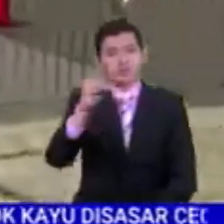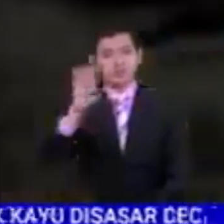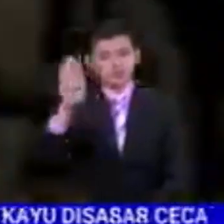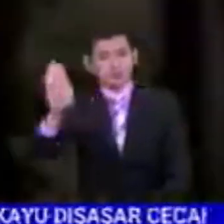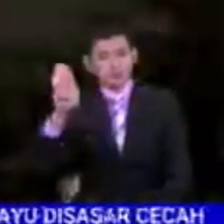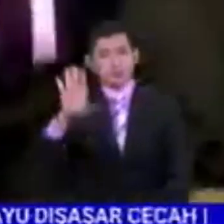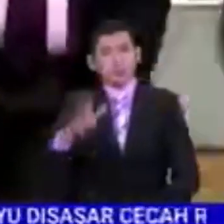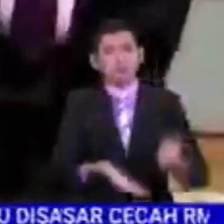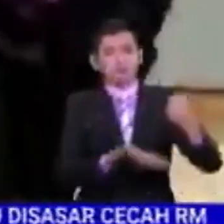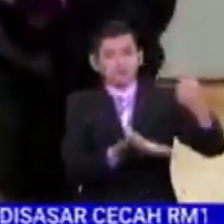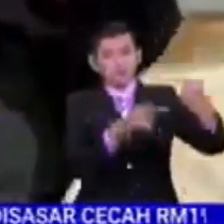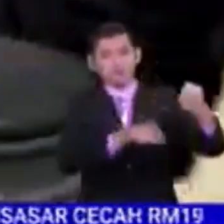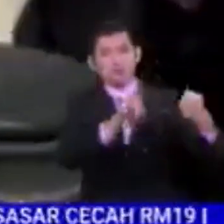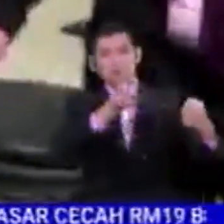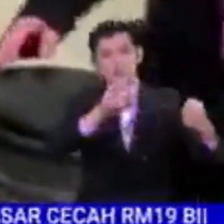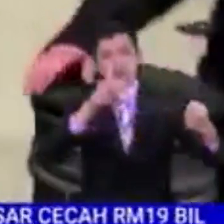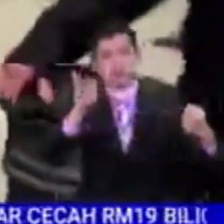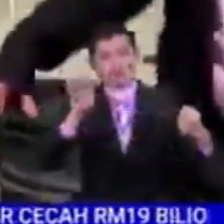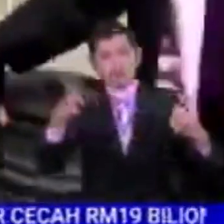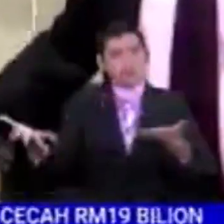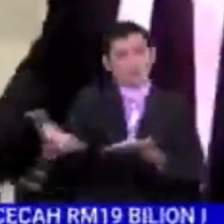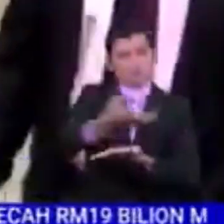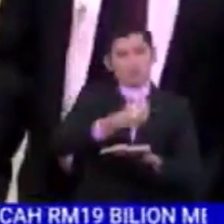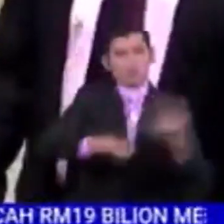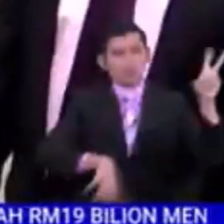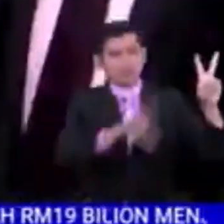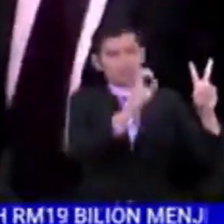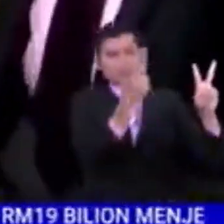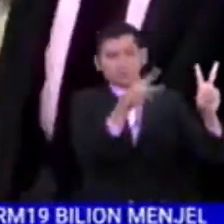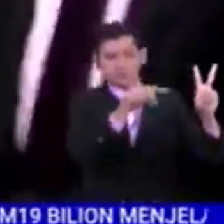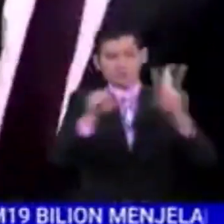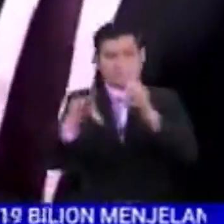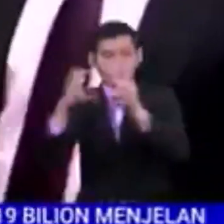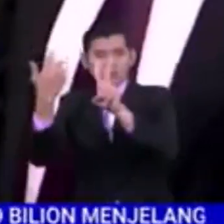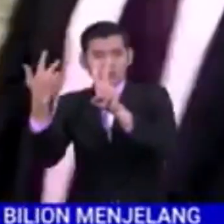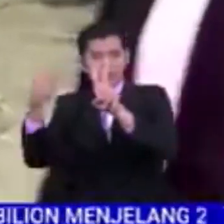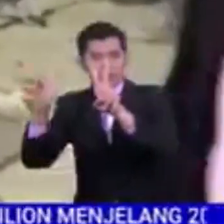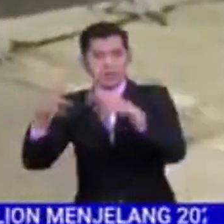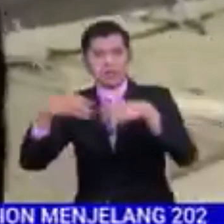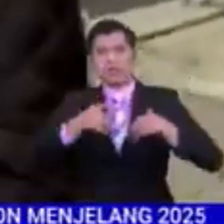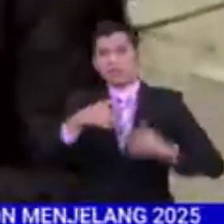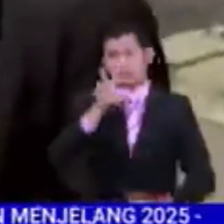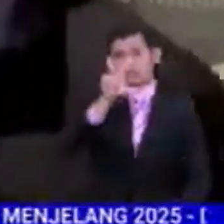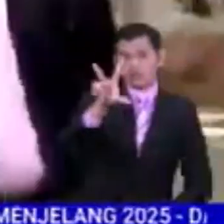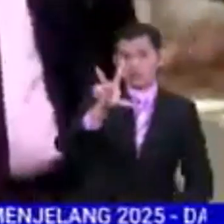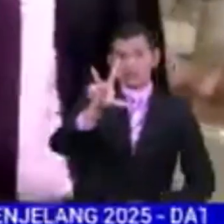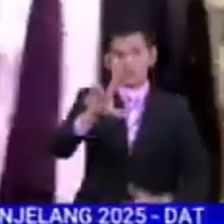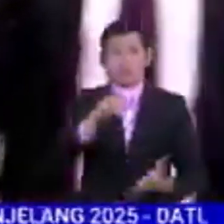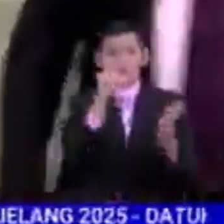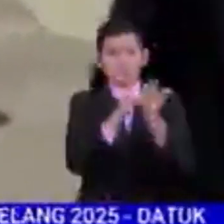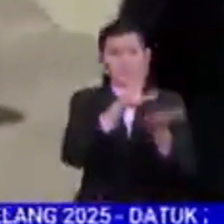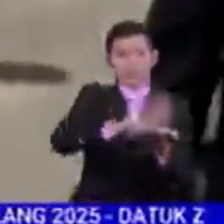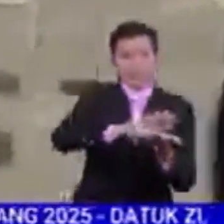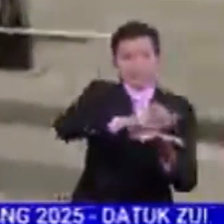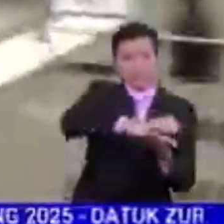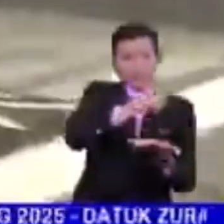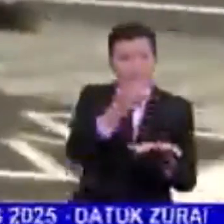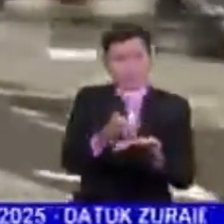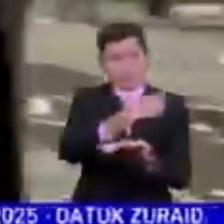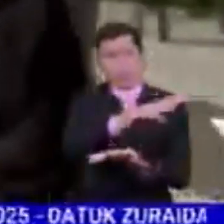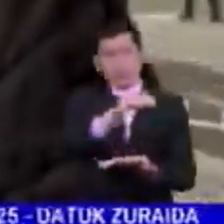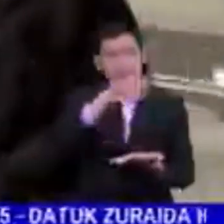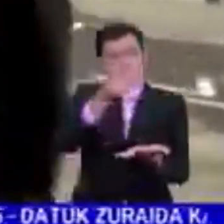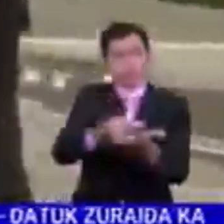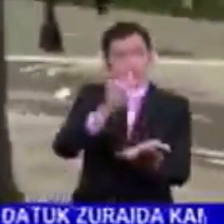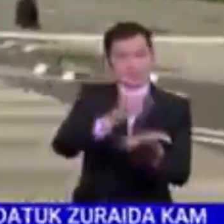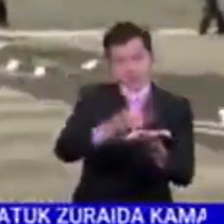yang dikumpul pada 2012 serta 2013 melalui tiga transaksi bond, dan wang berkenaan digunakan